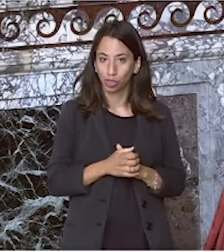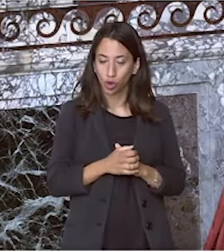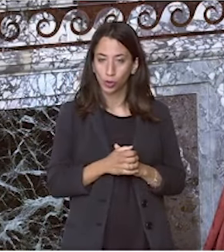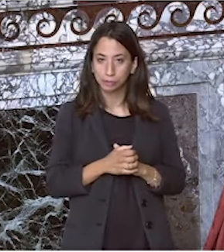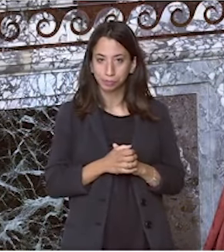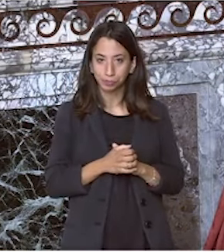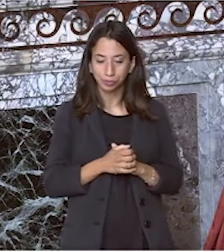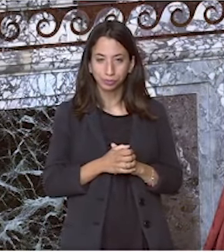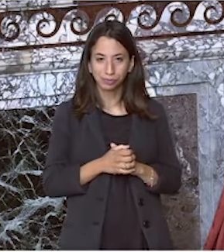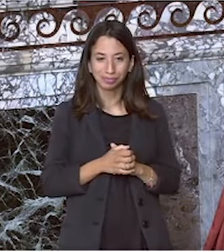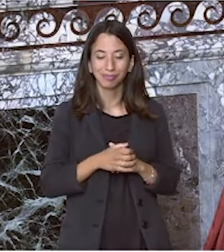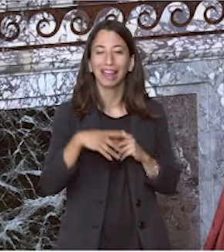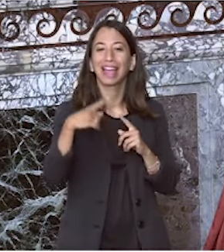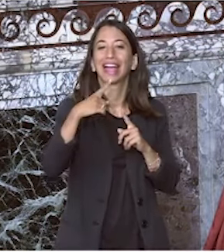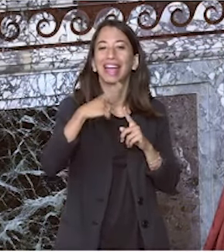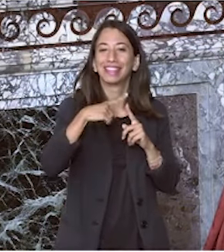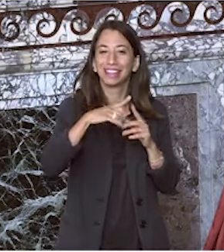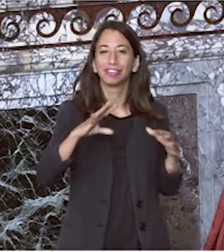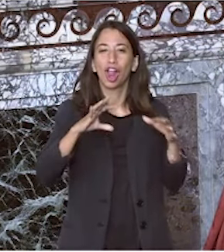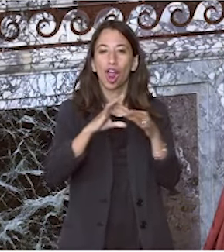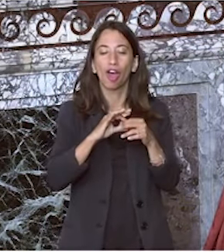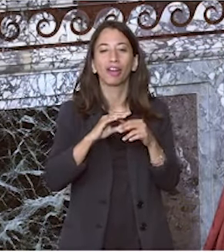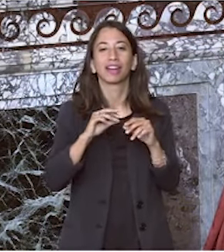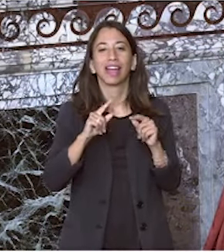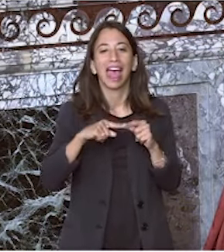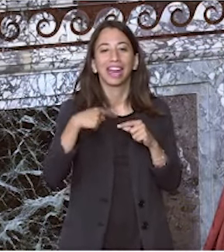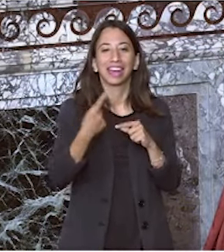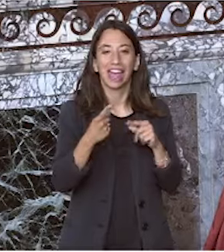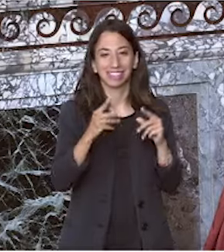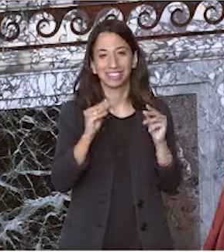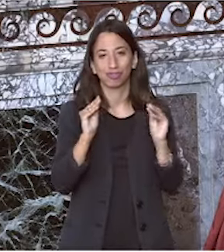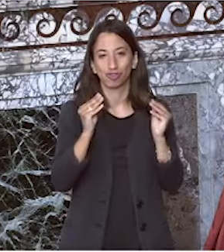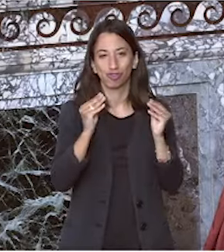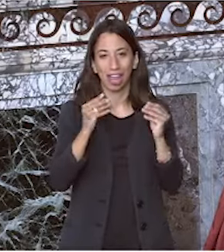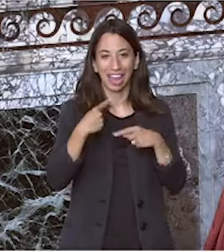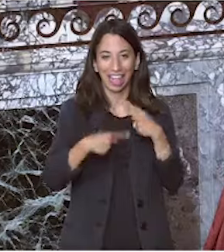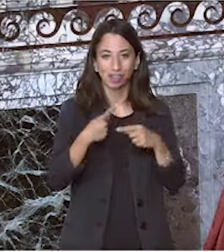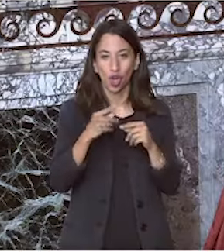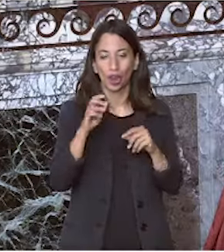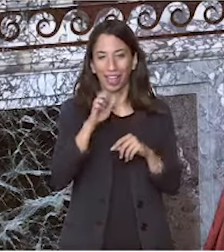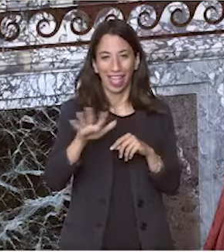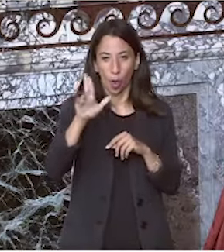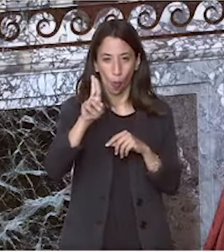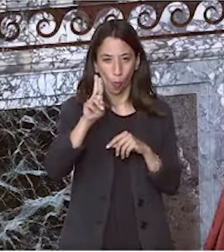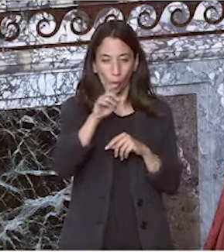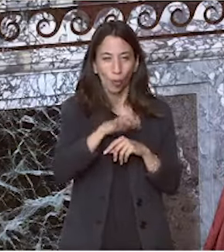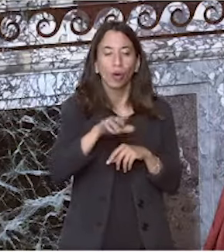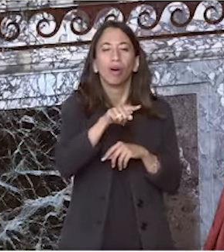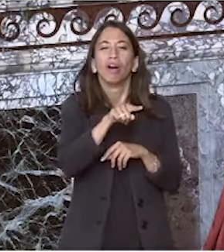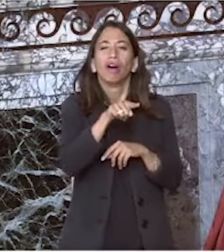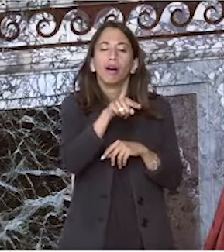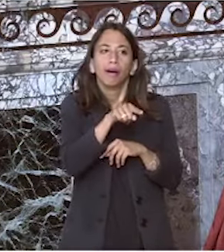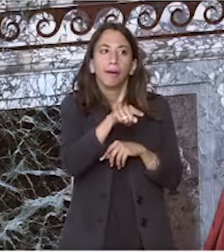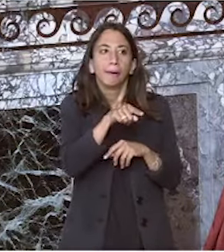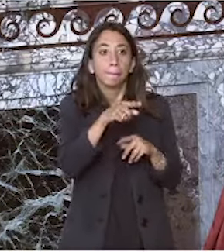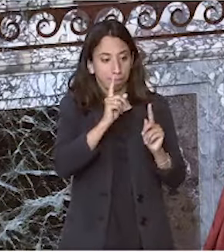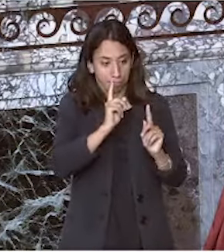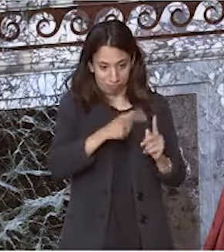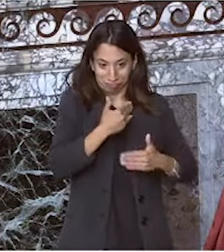I titoli offerti nell'ambito del programma Next Generation EU vanno in questa direzione, ma collocamenti episodici